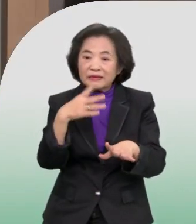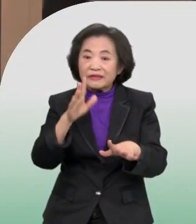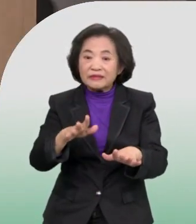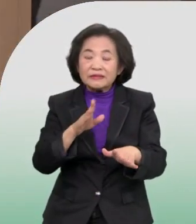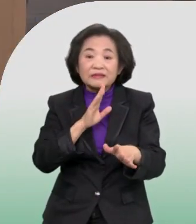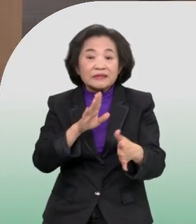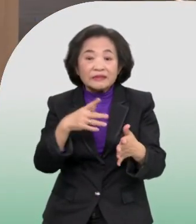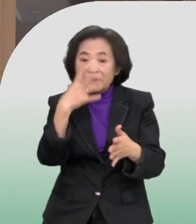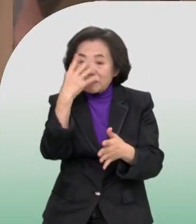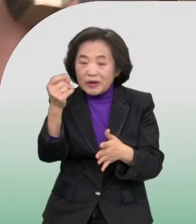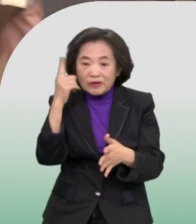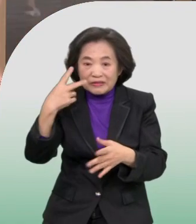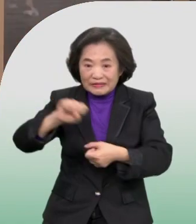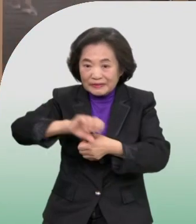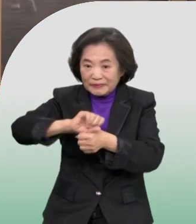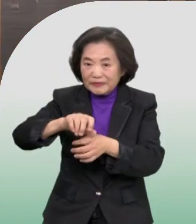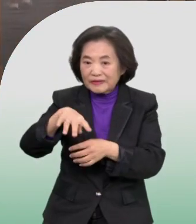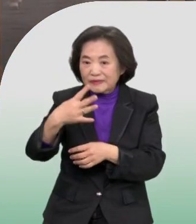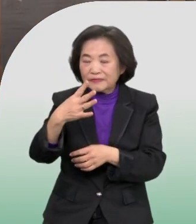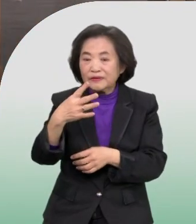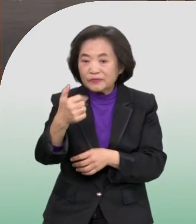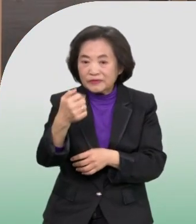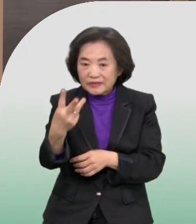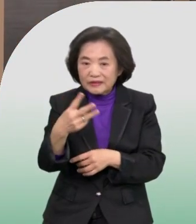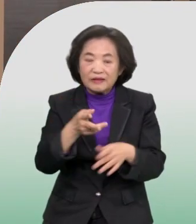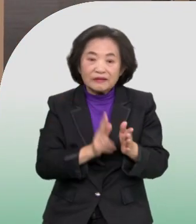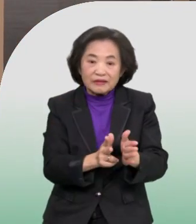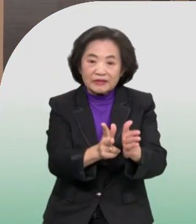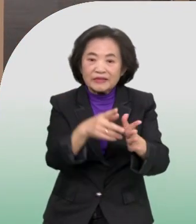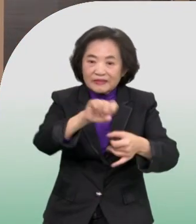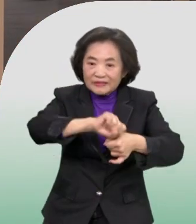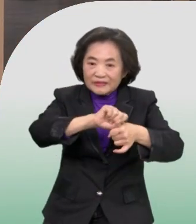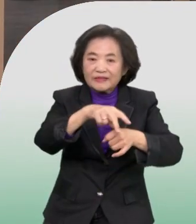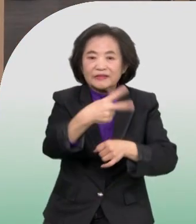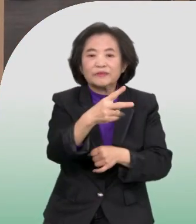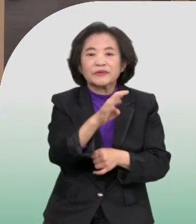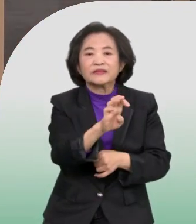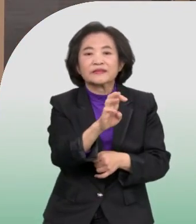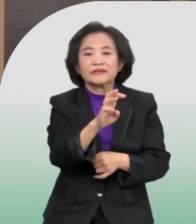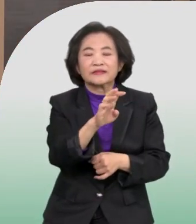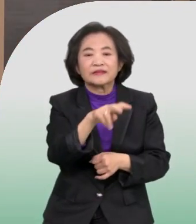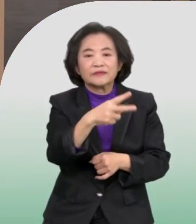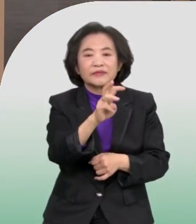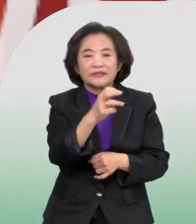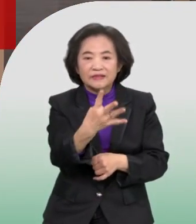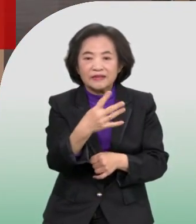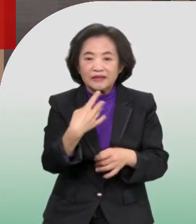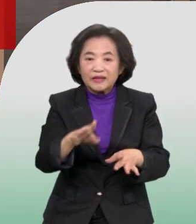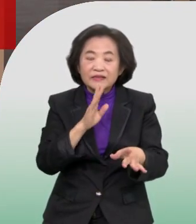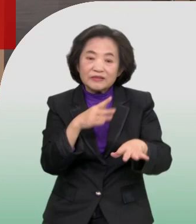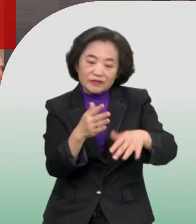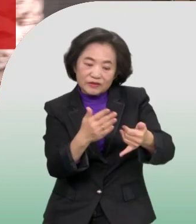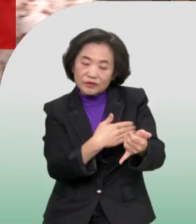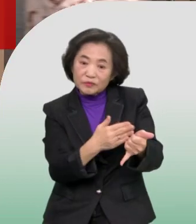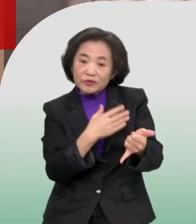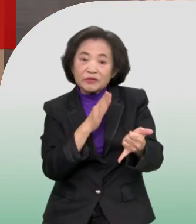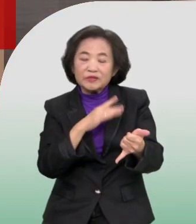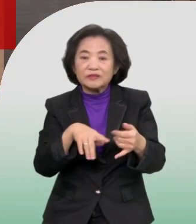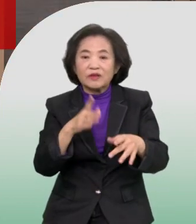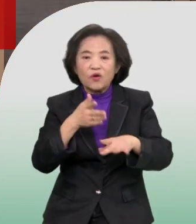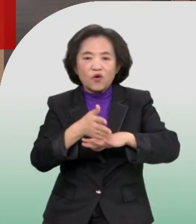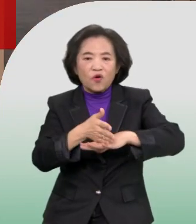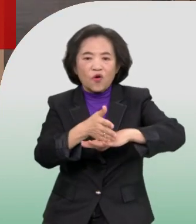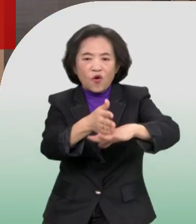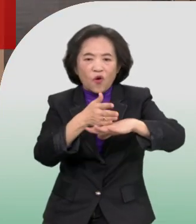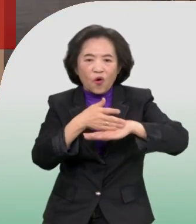以453元嘅列车，台铁价可以234元列车，甚至是普国都客运，同样公园期间未来